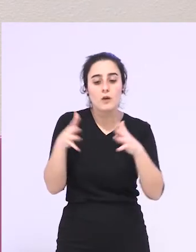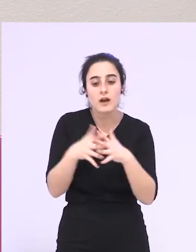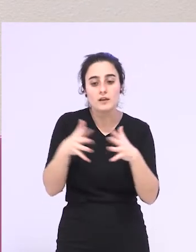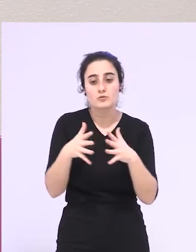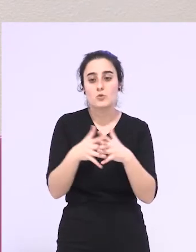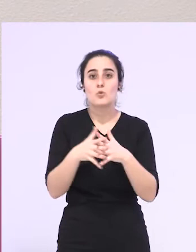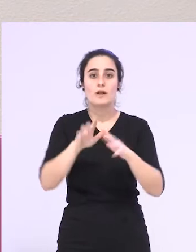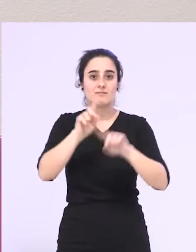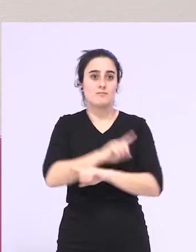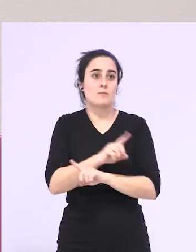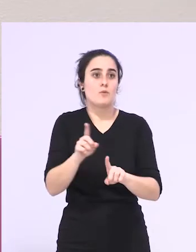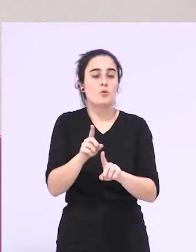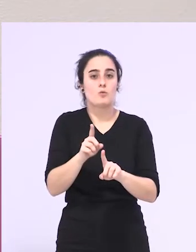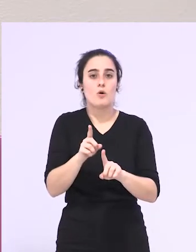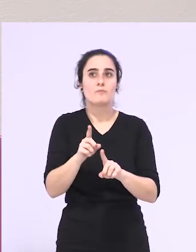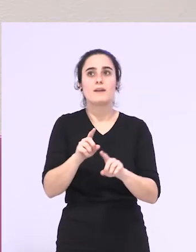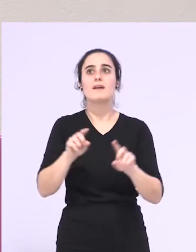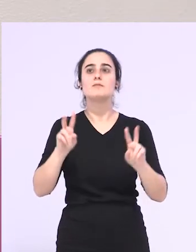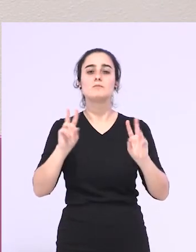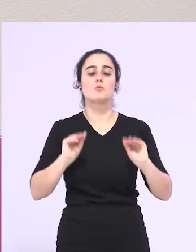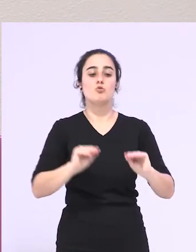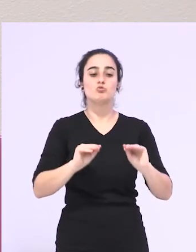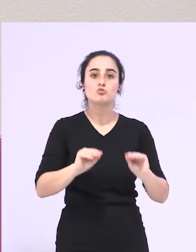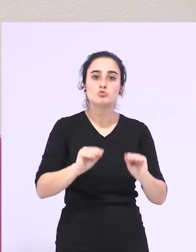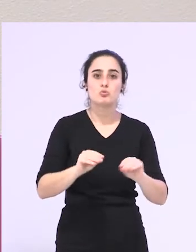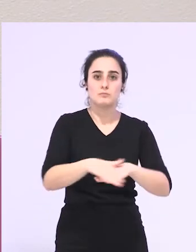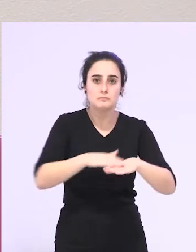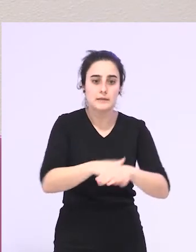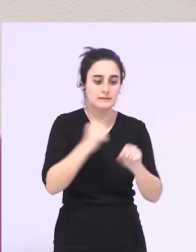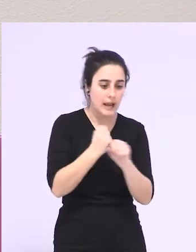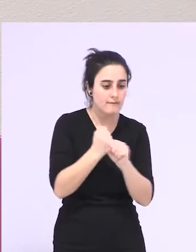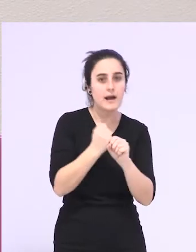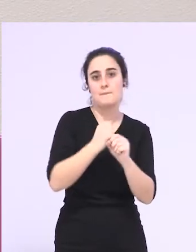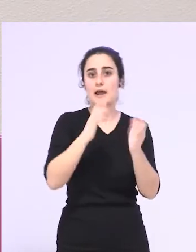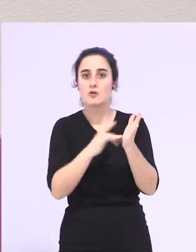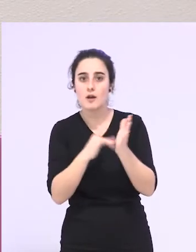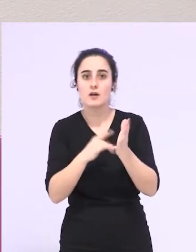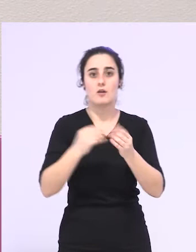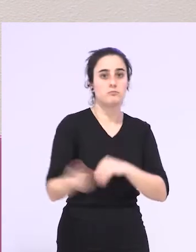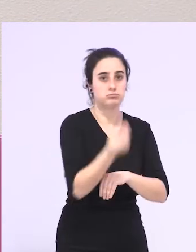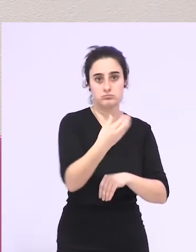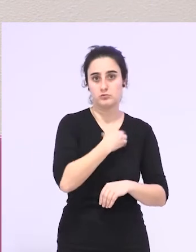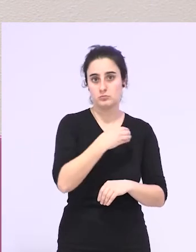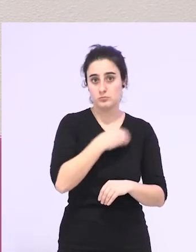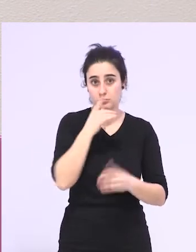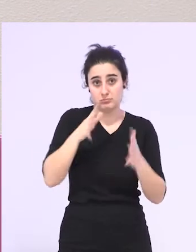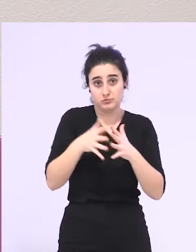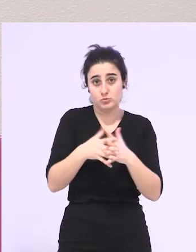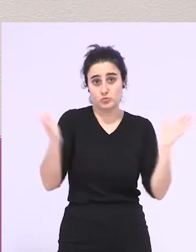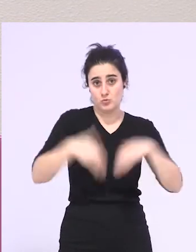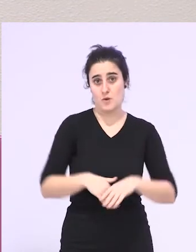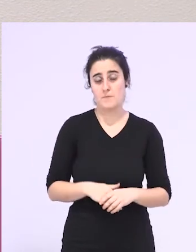laguntzen, arazoa nola baita bere oinarretik lantzen. Orduan, nahiko garbi daukagu, kartzela dela